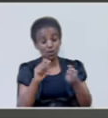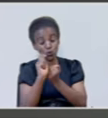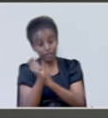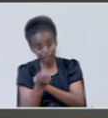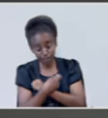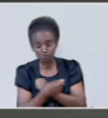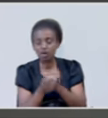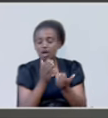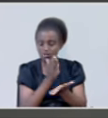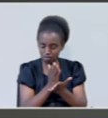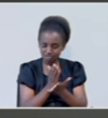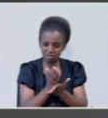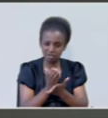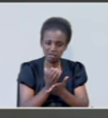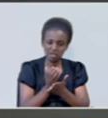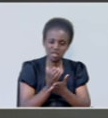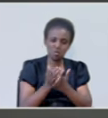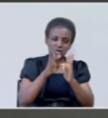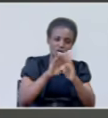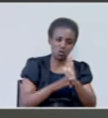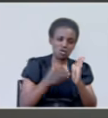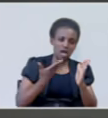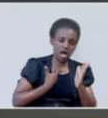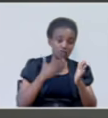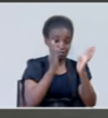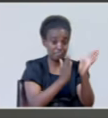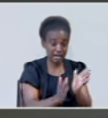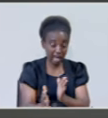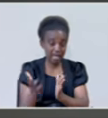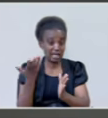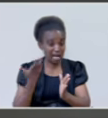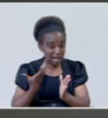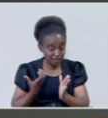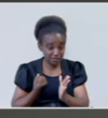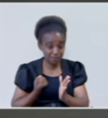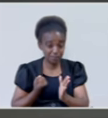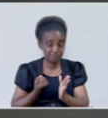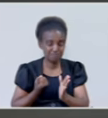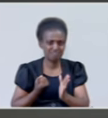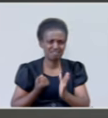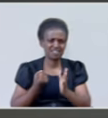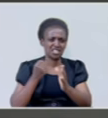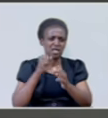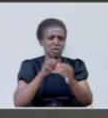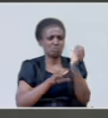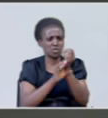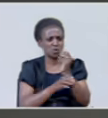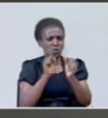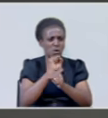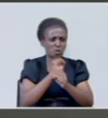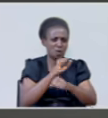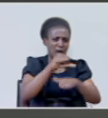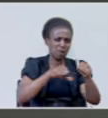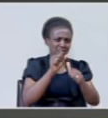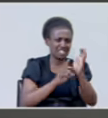Cette pandémie entraînera beaucoup de modifications sur nos stratégies initiales, que ce soit sur le développement, le bien-être